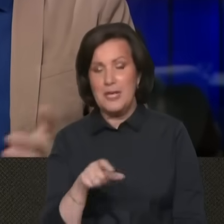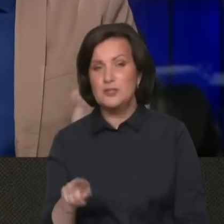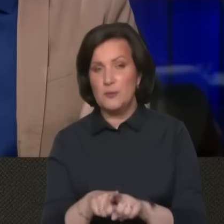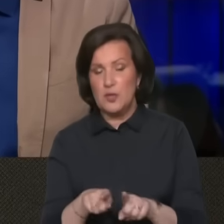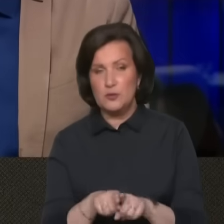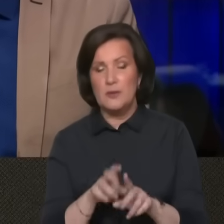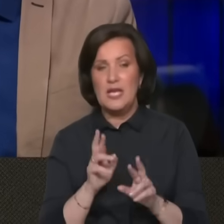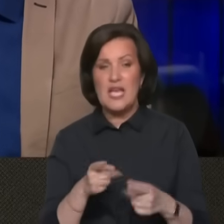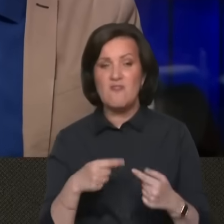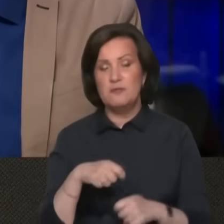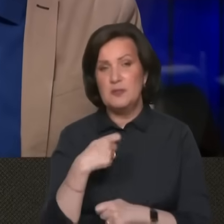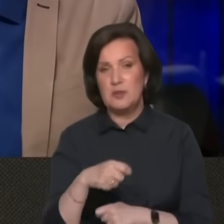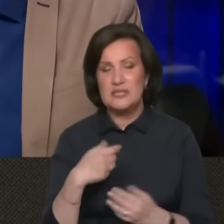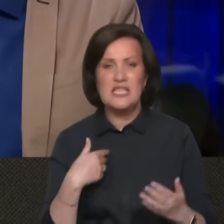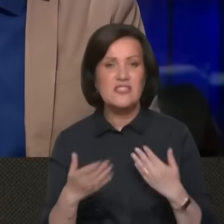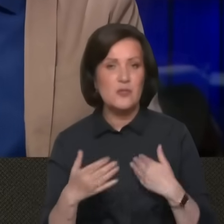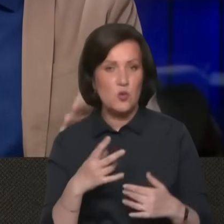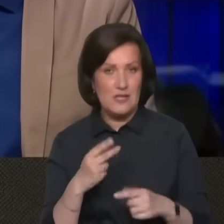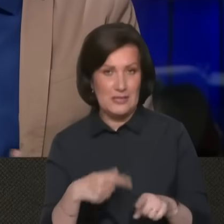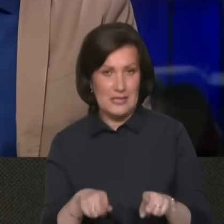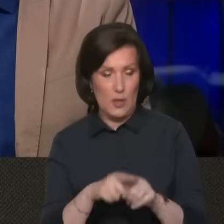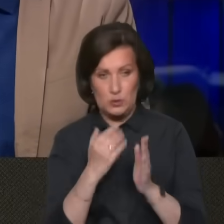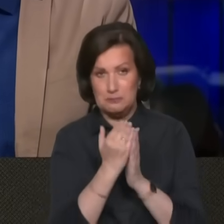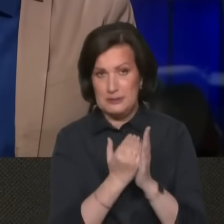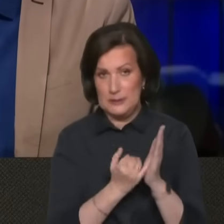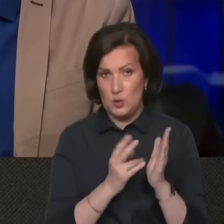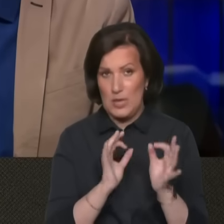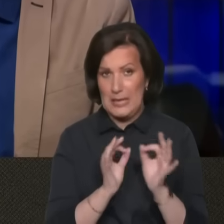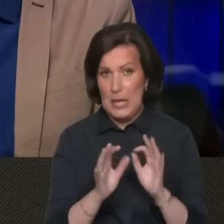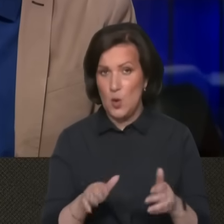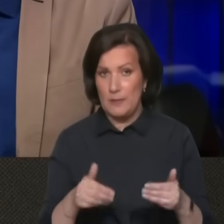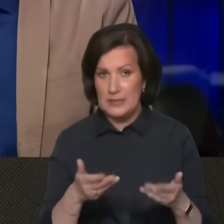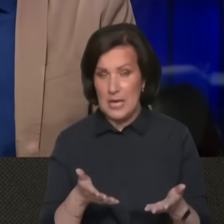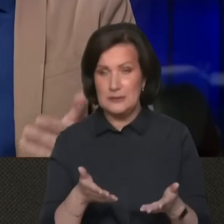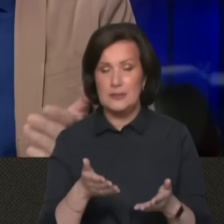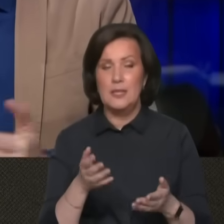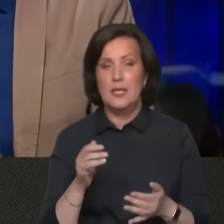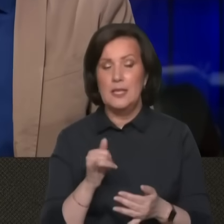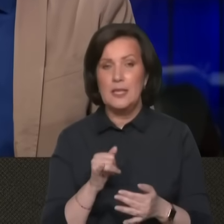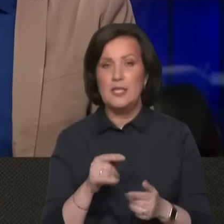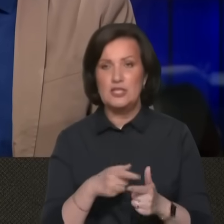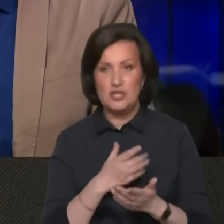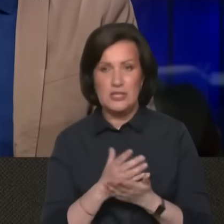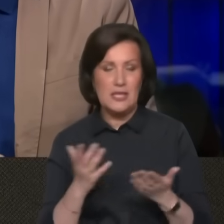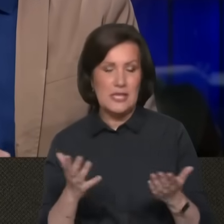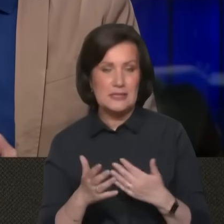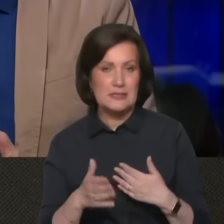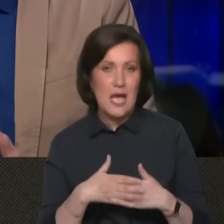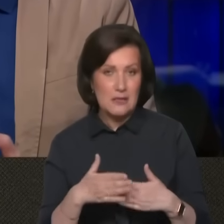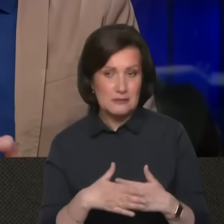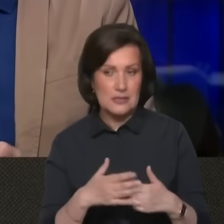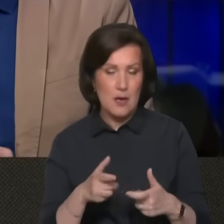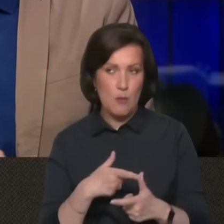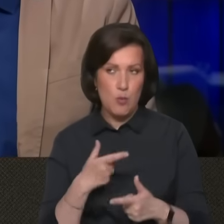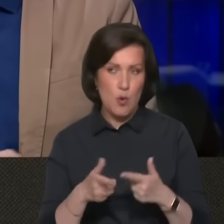також, як в Офісі президента відреагували на ось цей список рекомендацій, порад. І, до речі, чи є якісь санкції